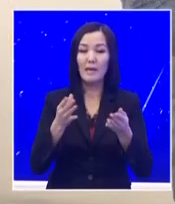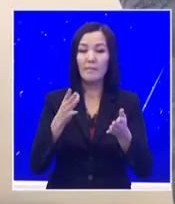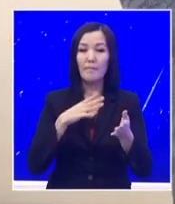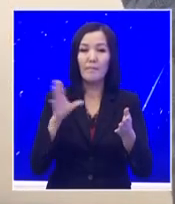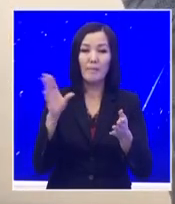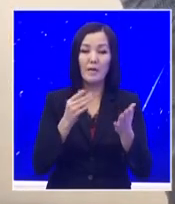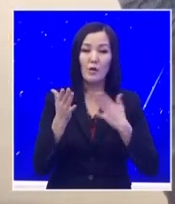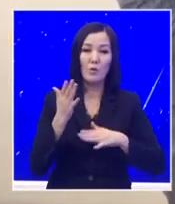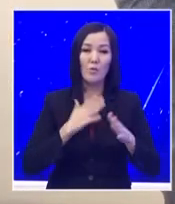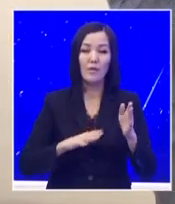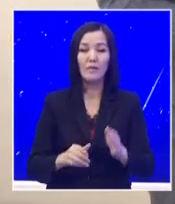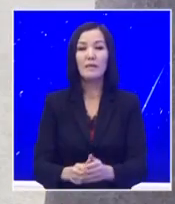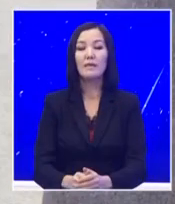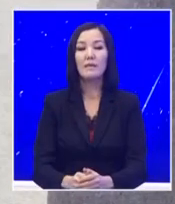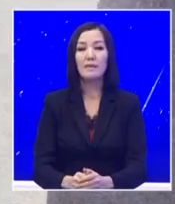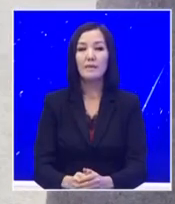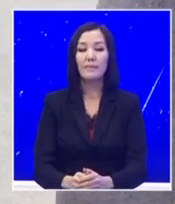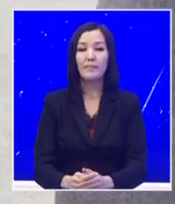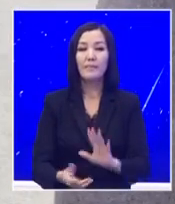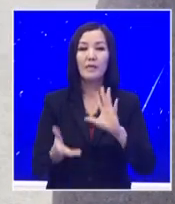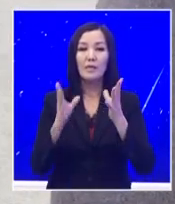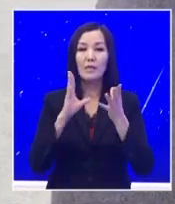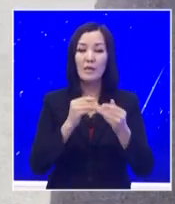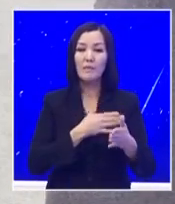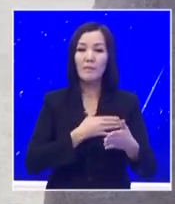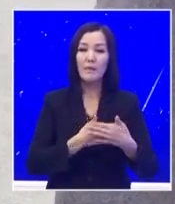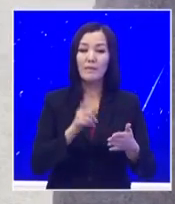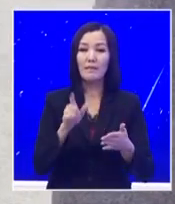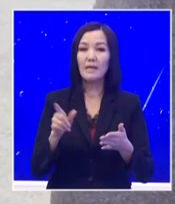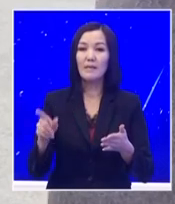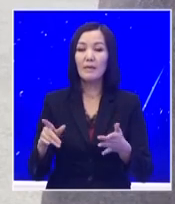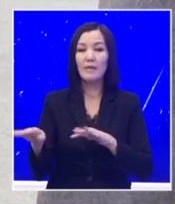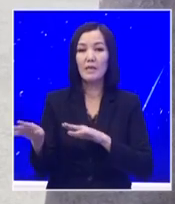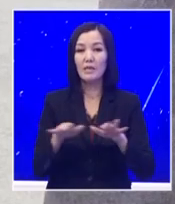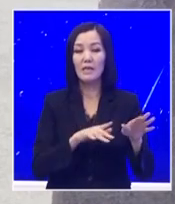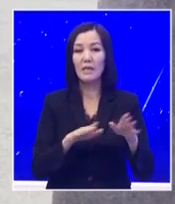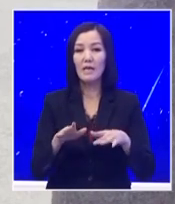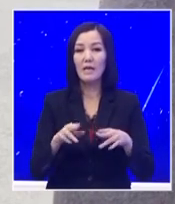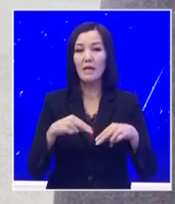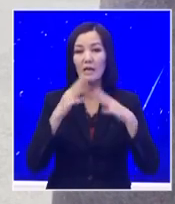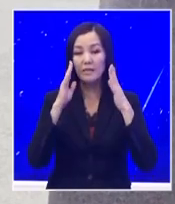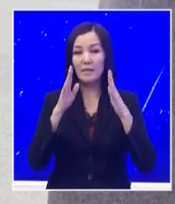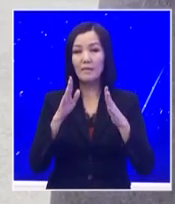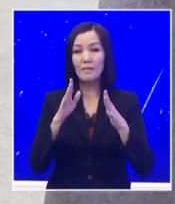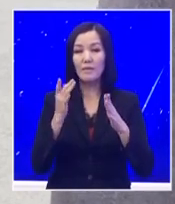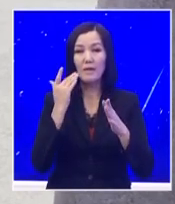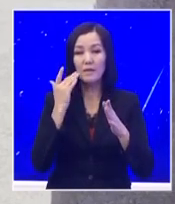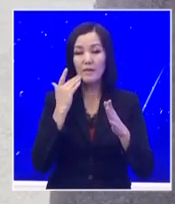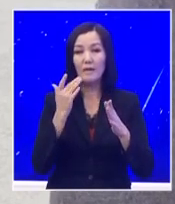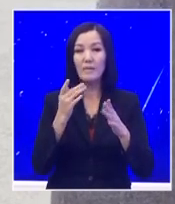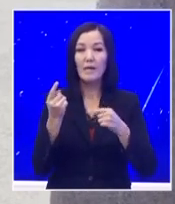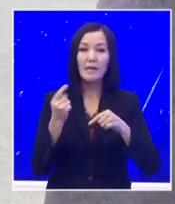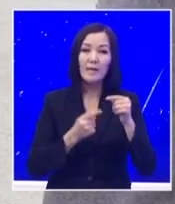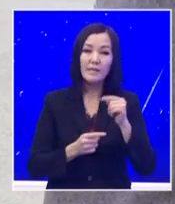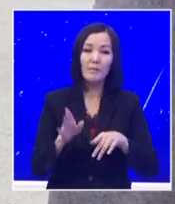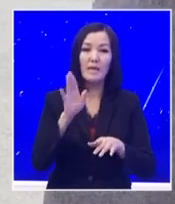қуантпай қоймады. Жалпы белсенді азаматтар бұндай шараны назардан тыс қалдырып жатқан жоқ. Кәсіпкерлеріміз